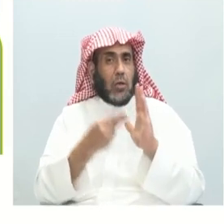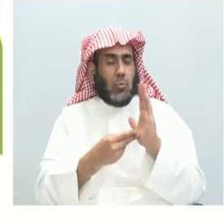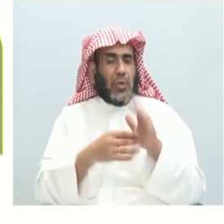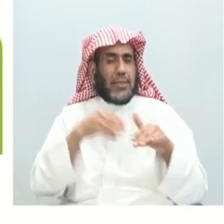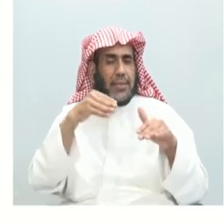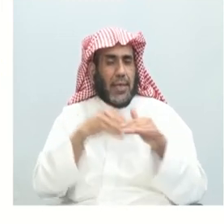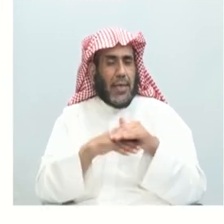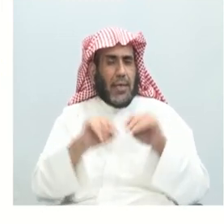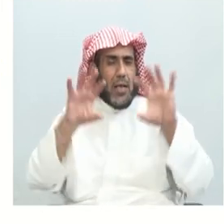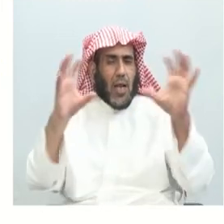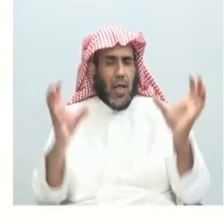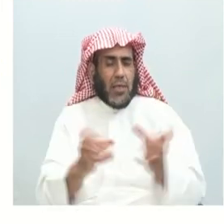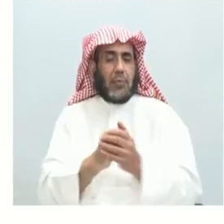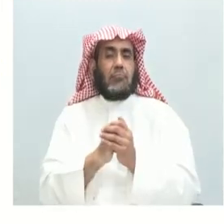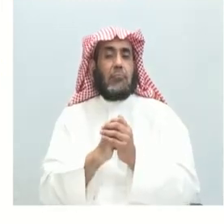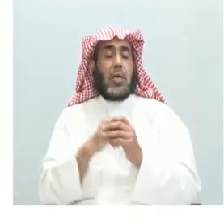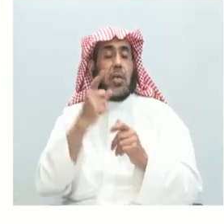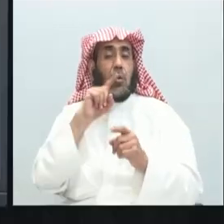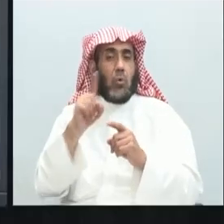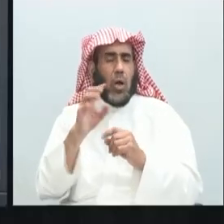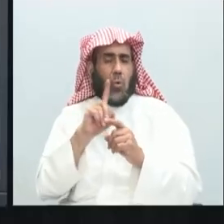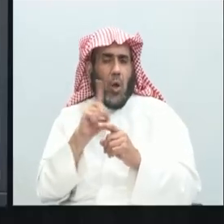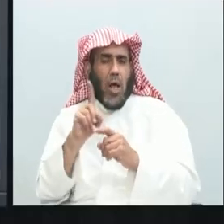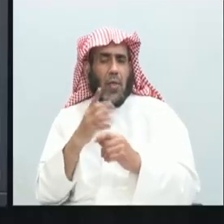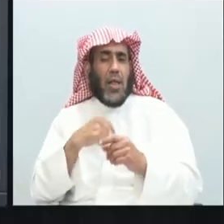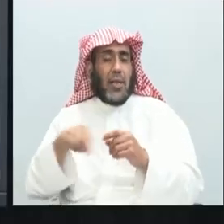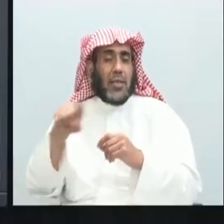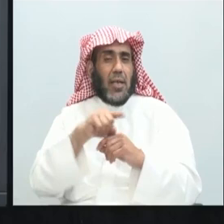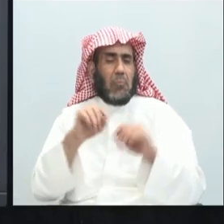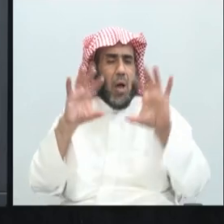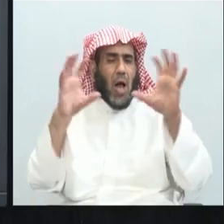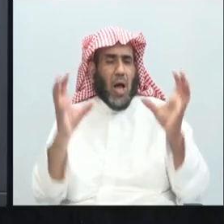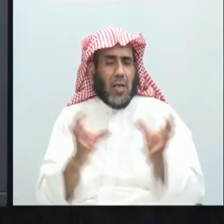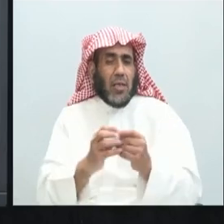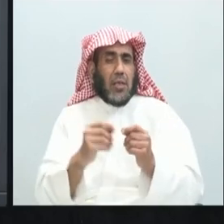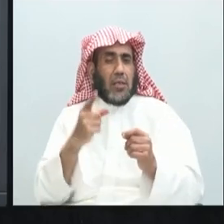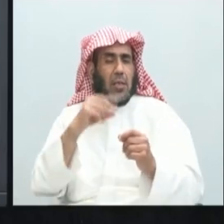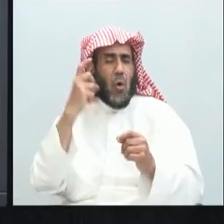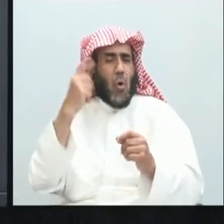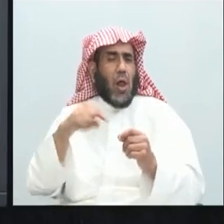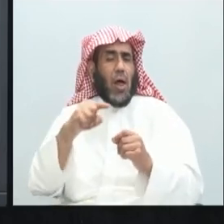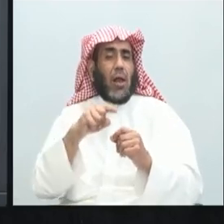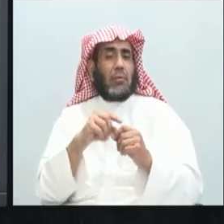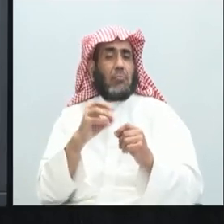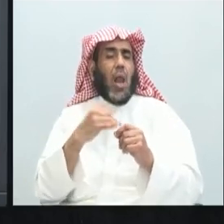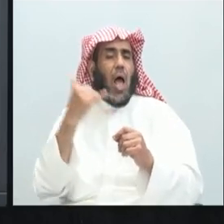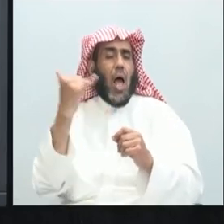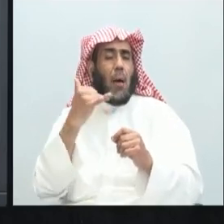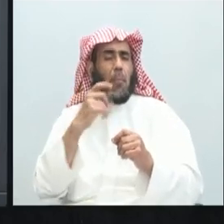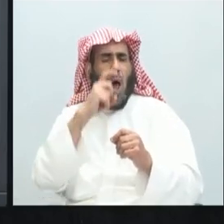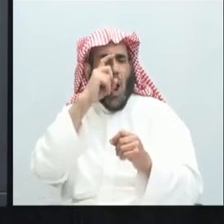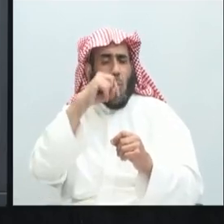داخل الخريطه اذا هنا نلاحظ ان لدينا خريطه سنتعرف او تعرفنا على اهم